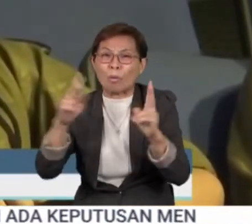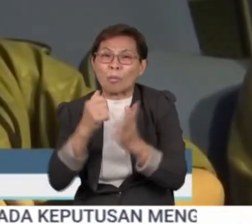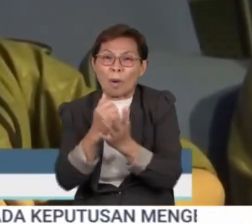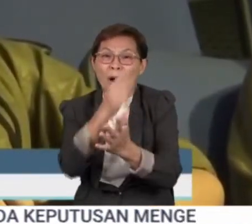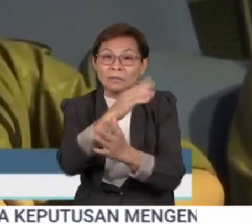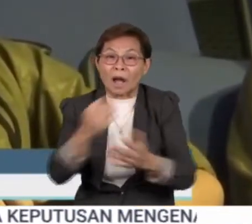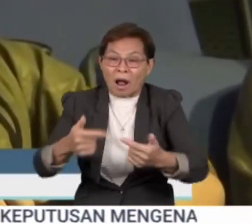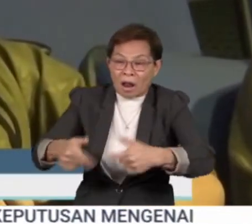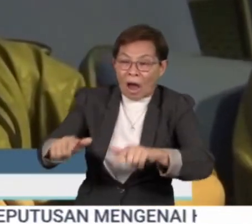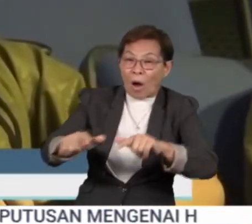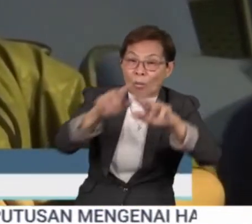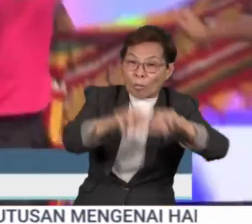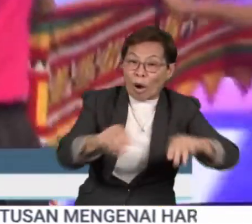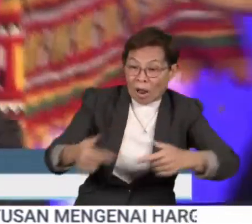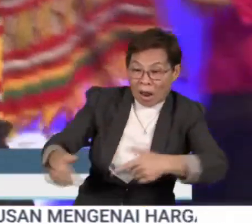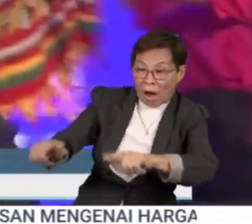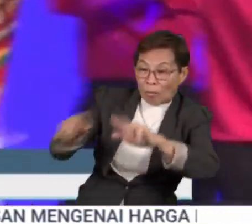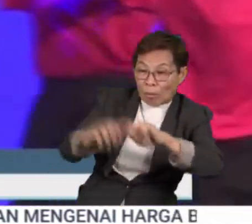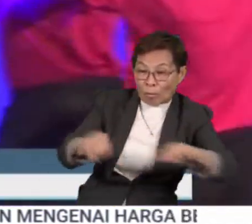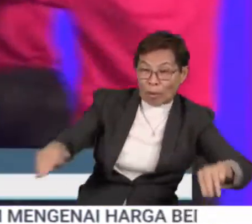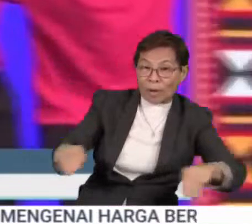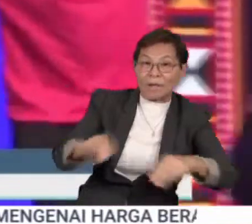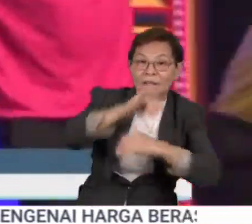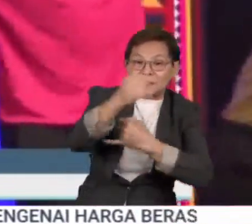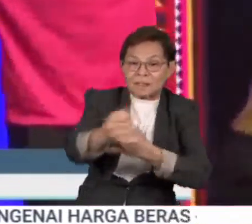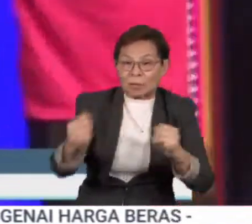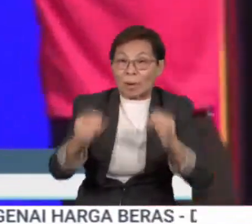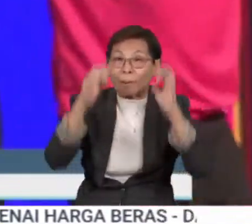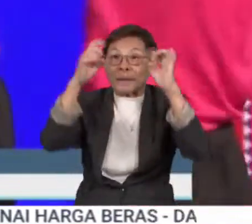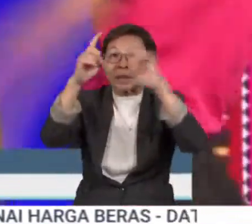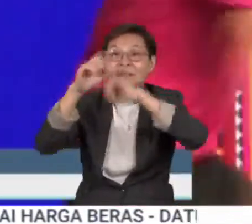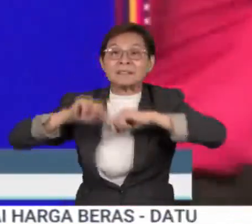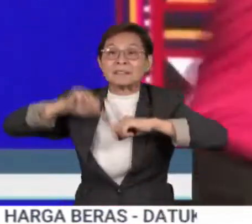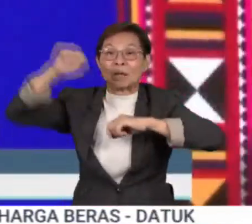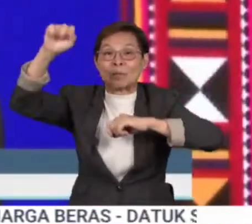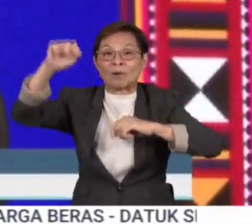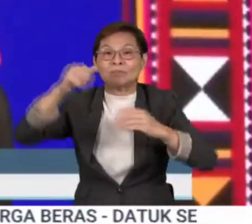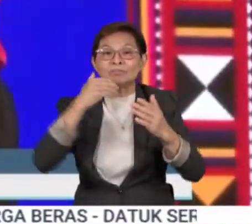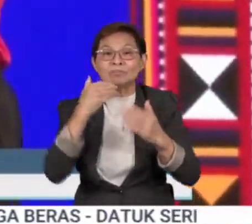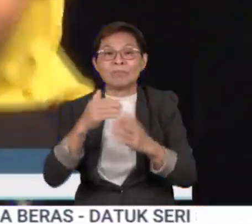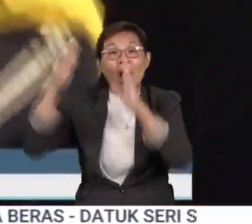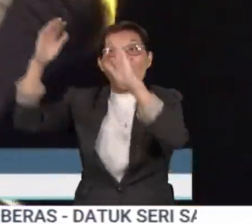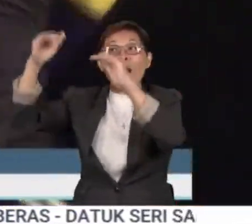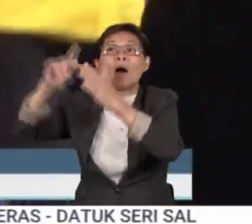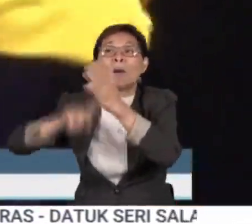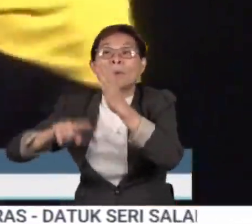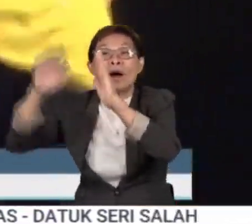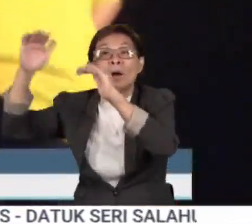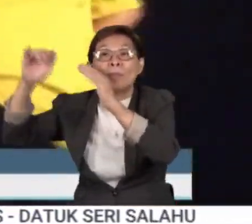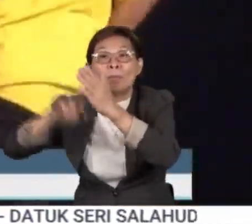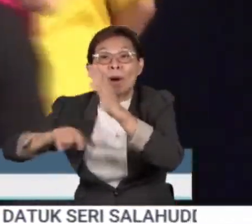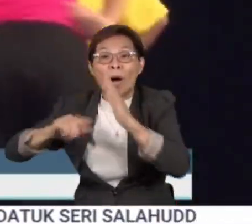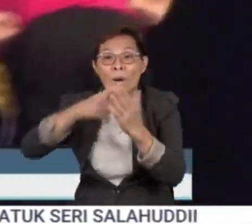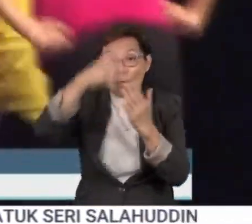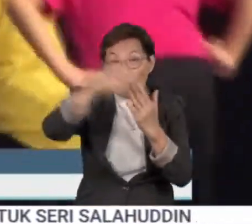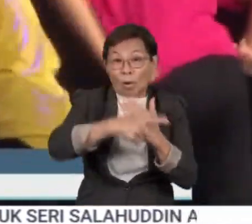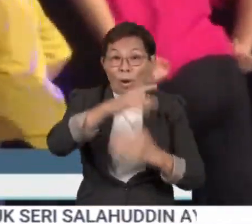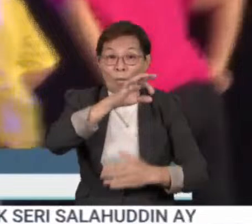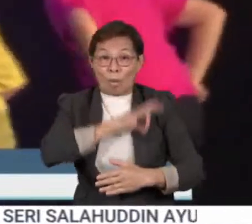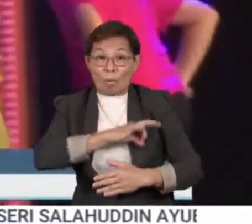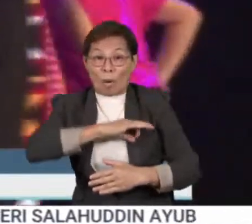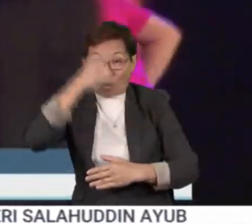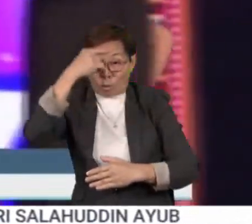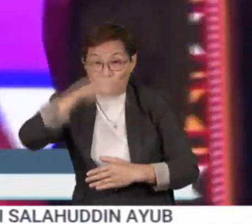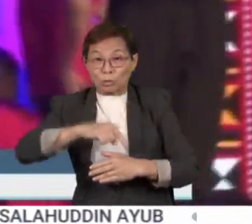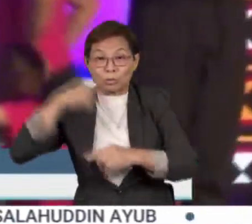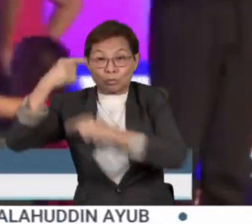platform kepada murid-murid di Jabatan Pendidikan Negeri Sabah. Okay, baik Puan, harapan Puan sendiri agar program sebegini bermanfaat